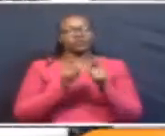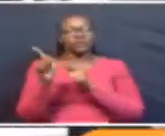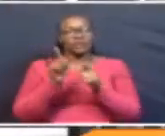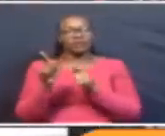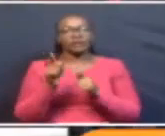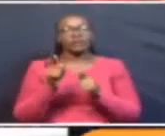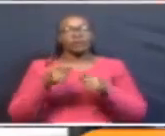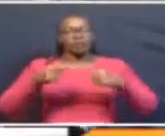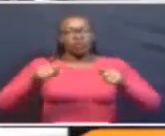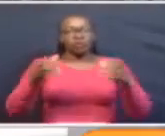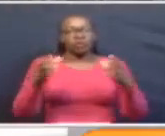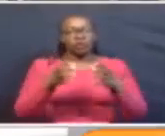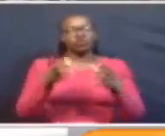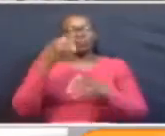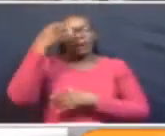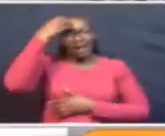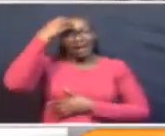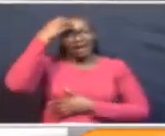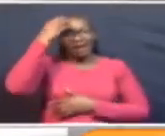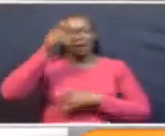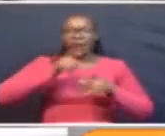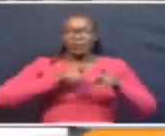na ghadhabu.